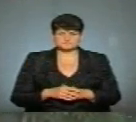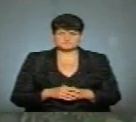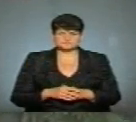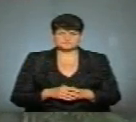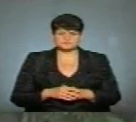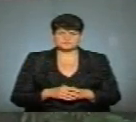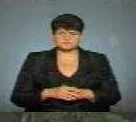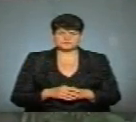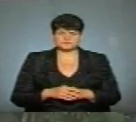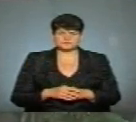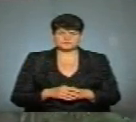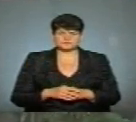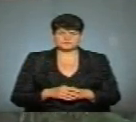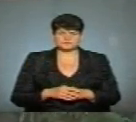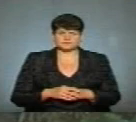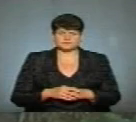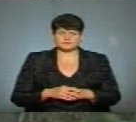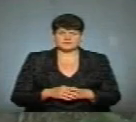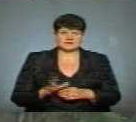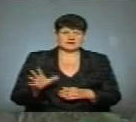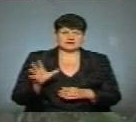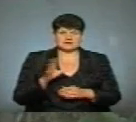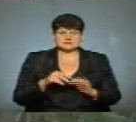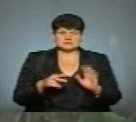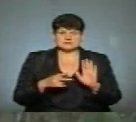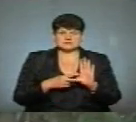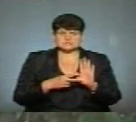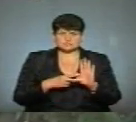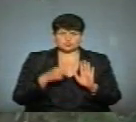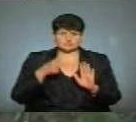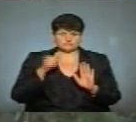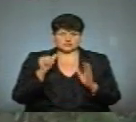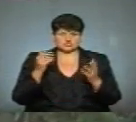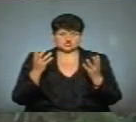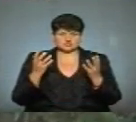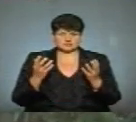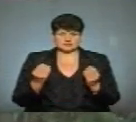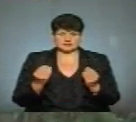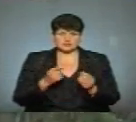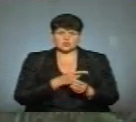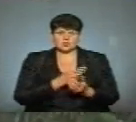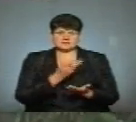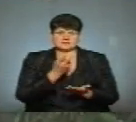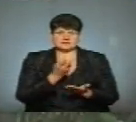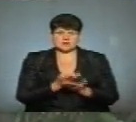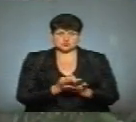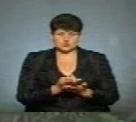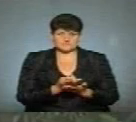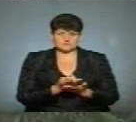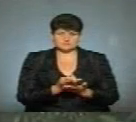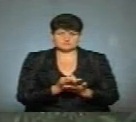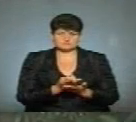Із 7 за вчорашній день госпіталізованих